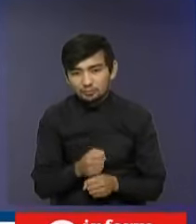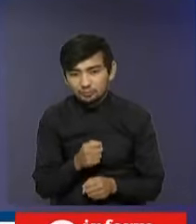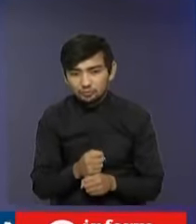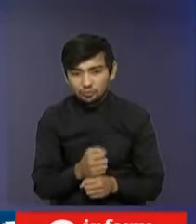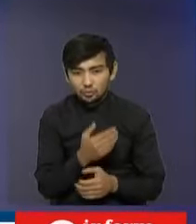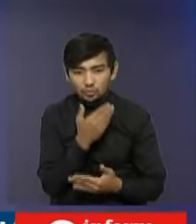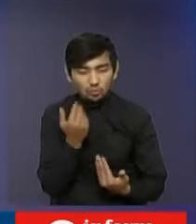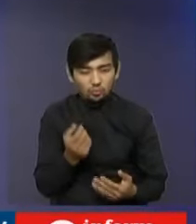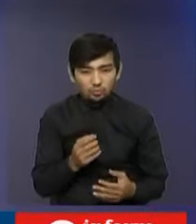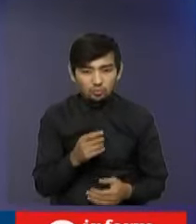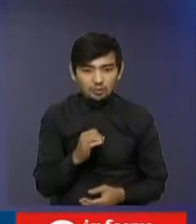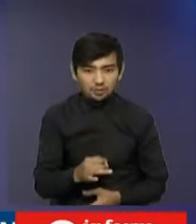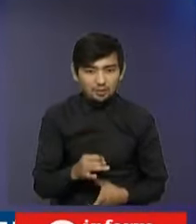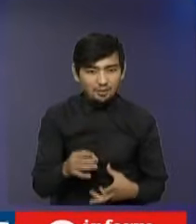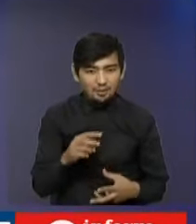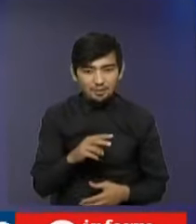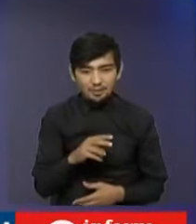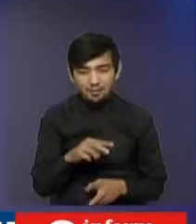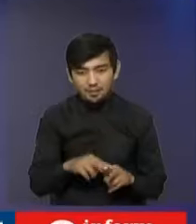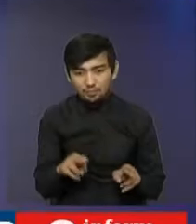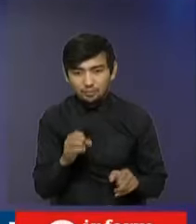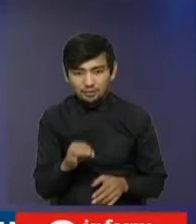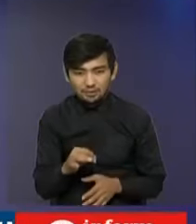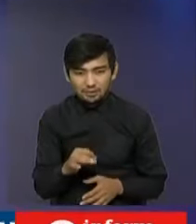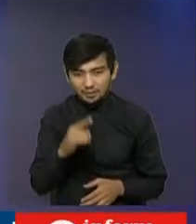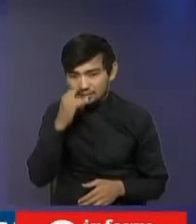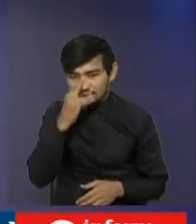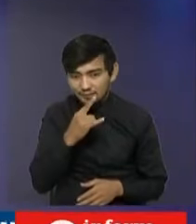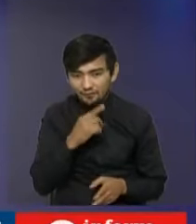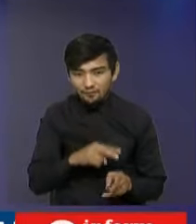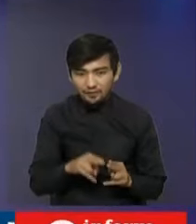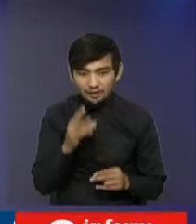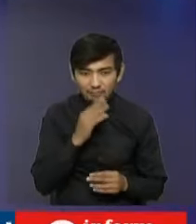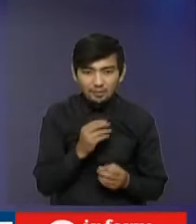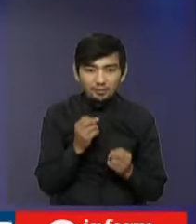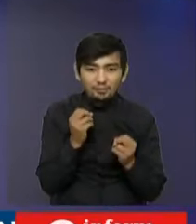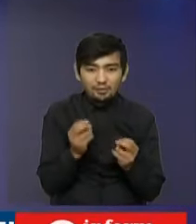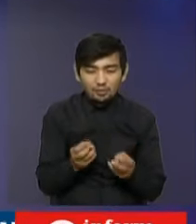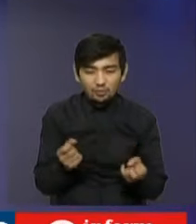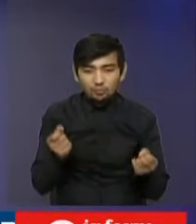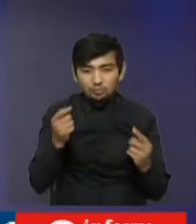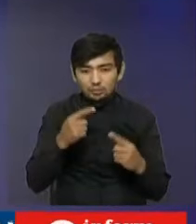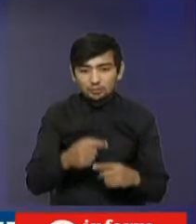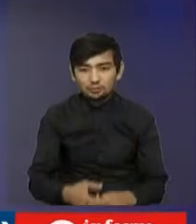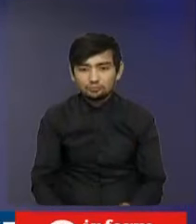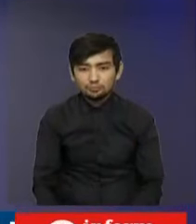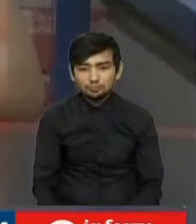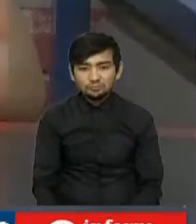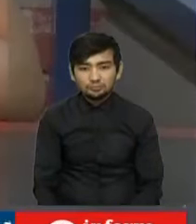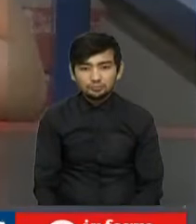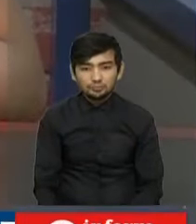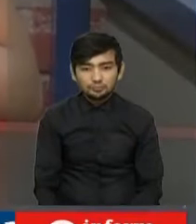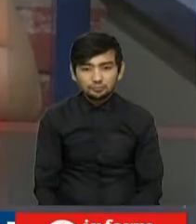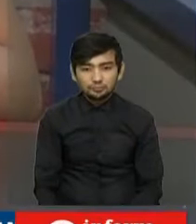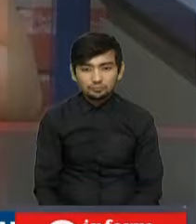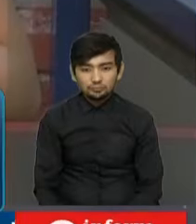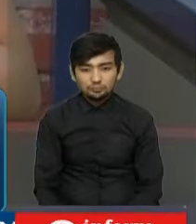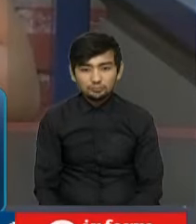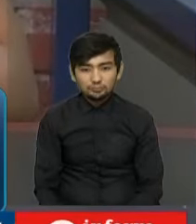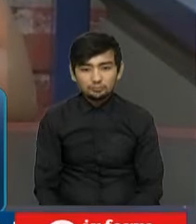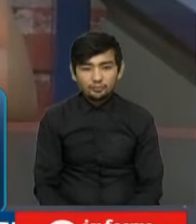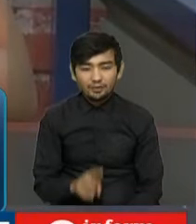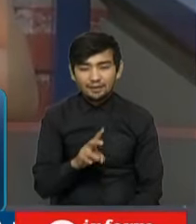занимался. Грозит ли это негативная тенденция Казахстану, разбирался Ануар Амангельдинов. Поколение